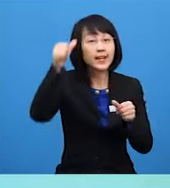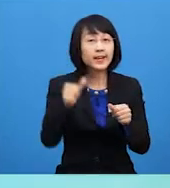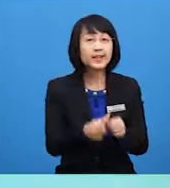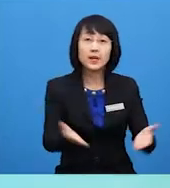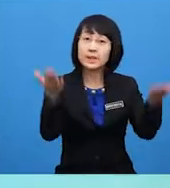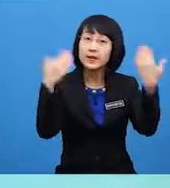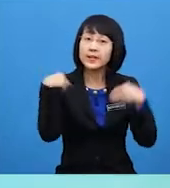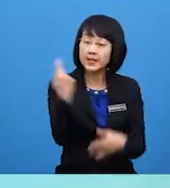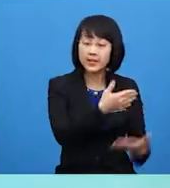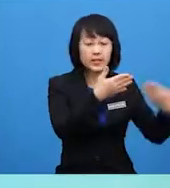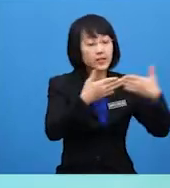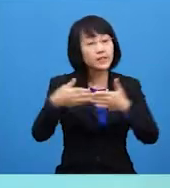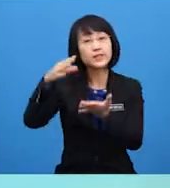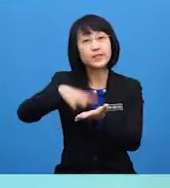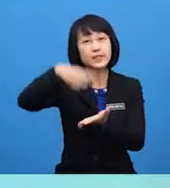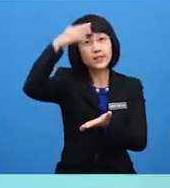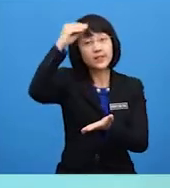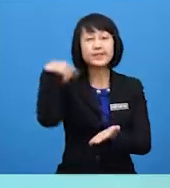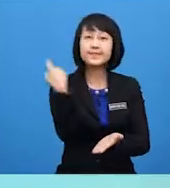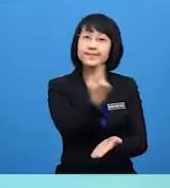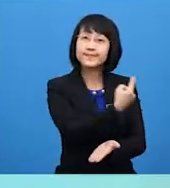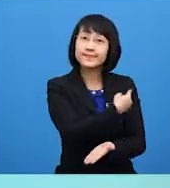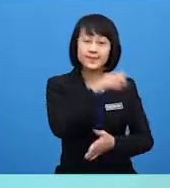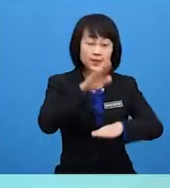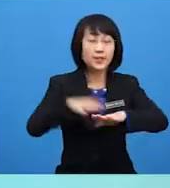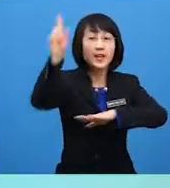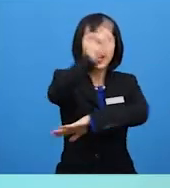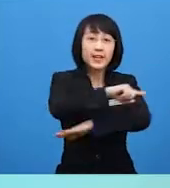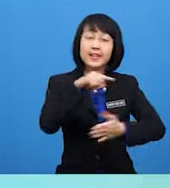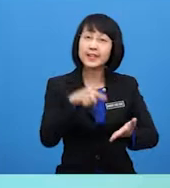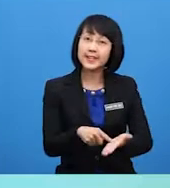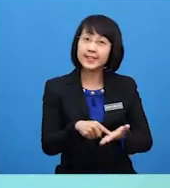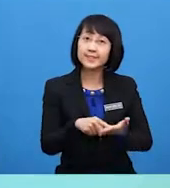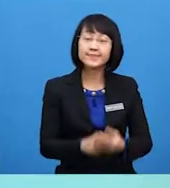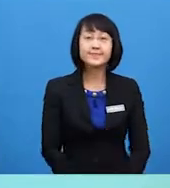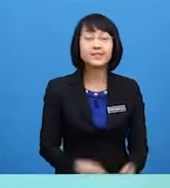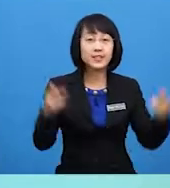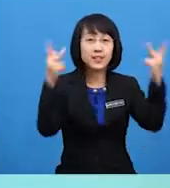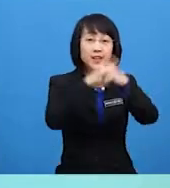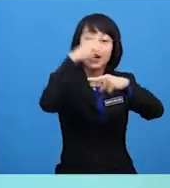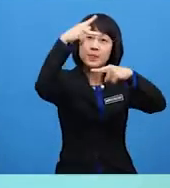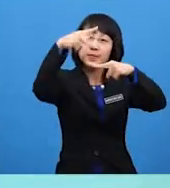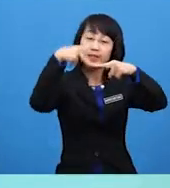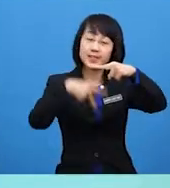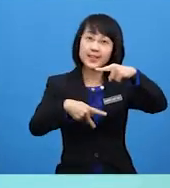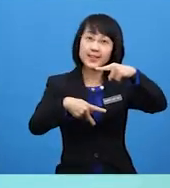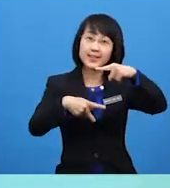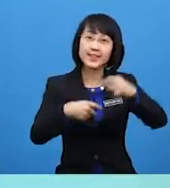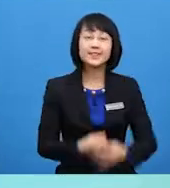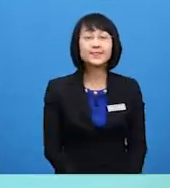kita teruskan pembelajaran kita pada hari ini, iaitu darab pecahan.